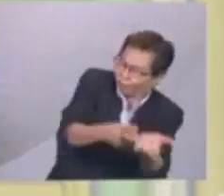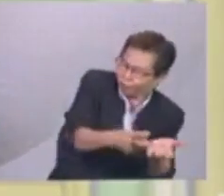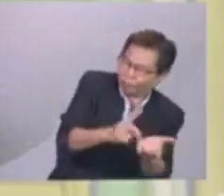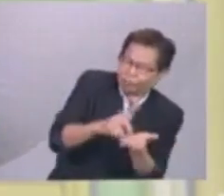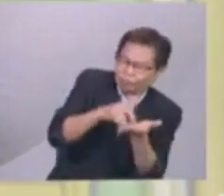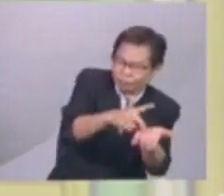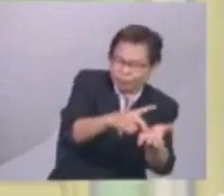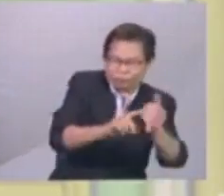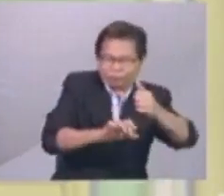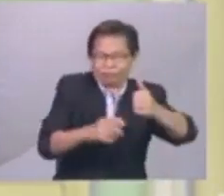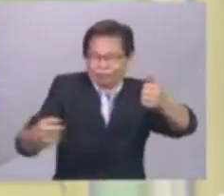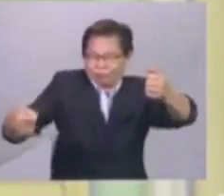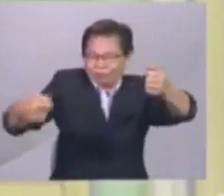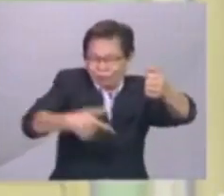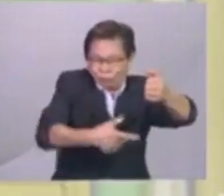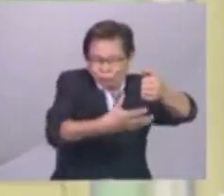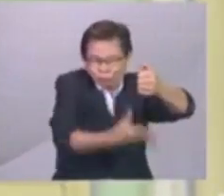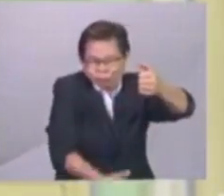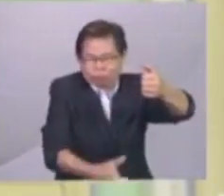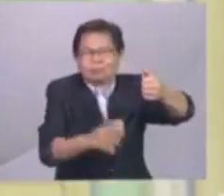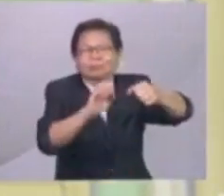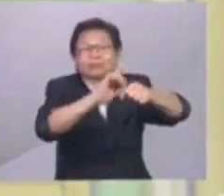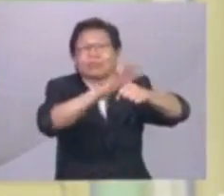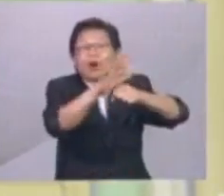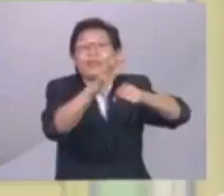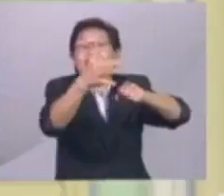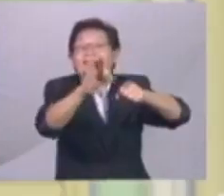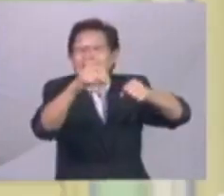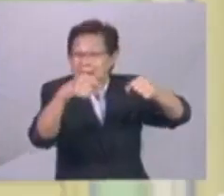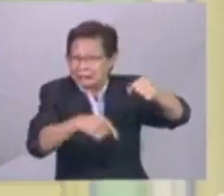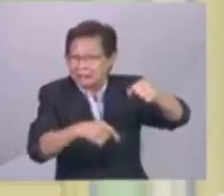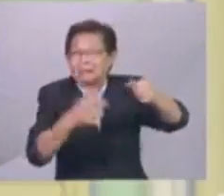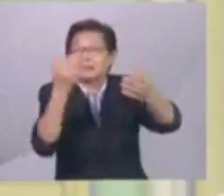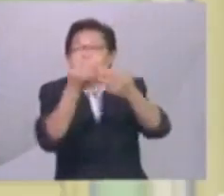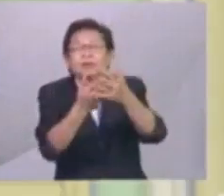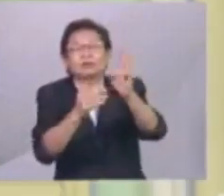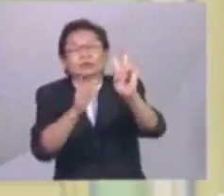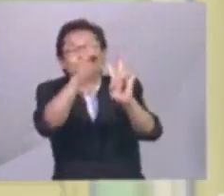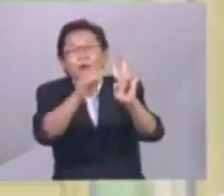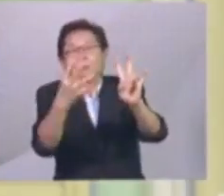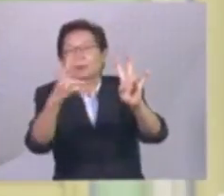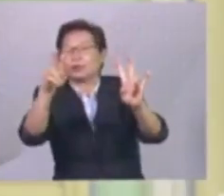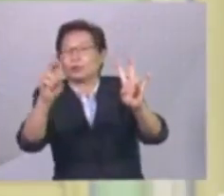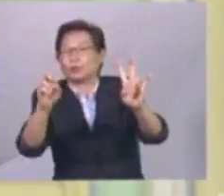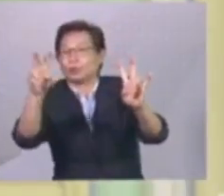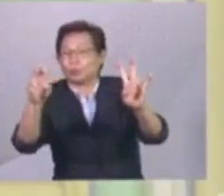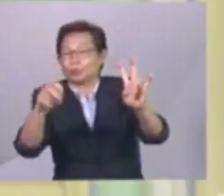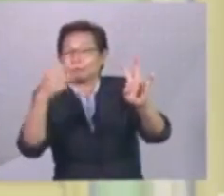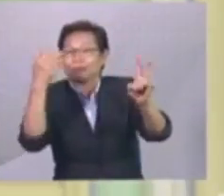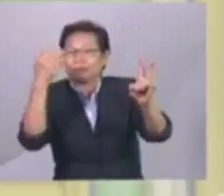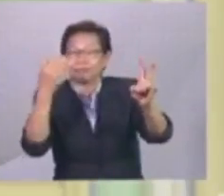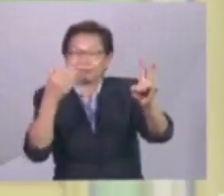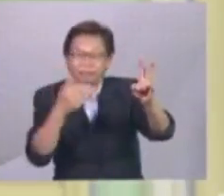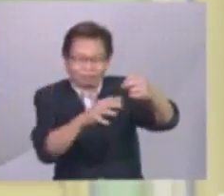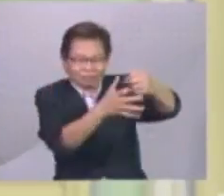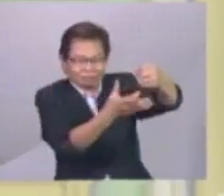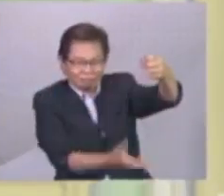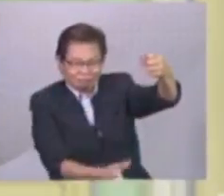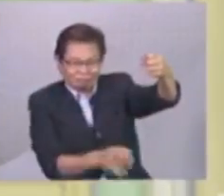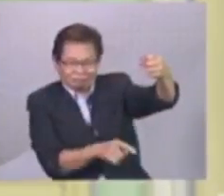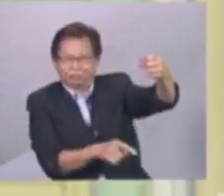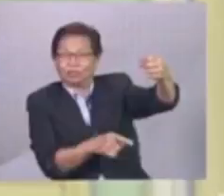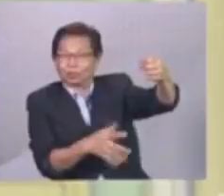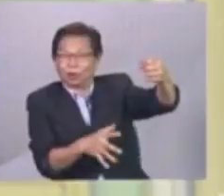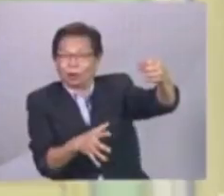tabung COVID-19 ini. Setakat 7 April 2020, tabung COVID-19 telah